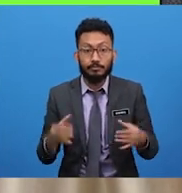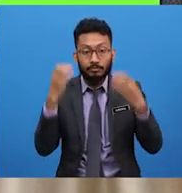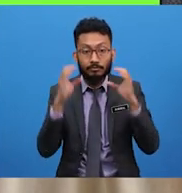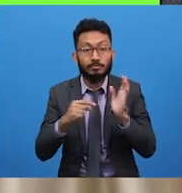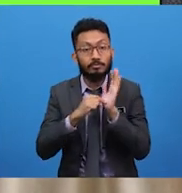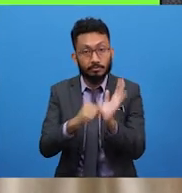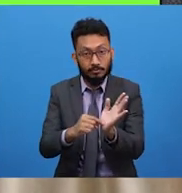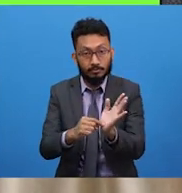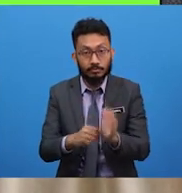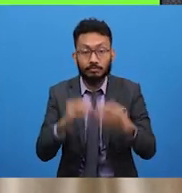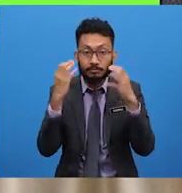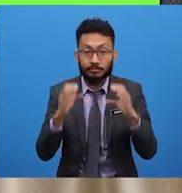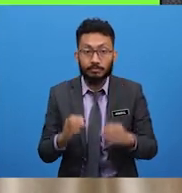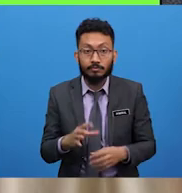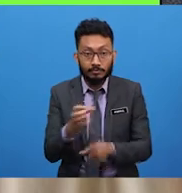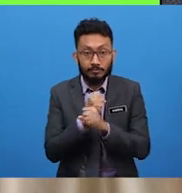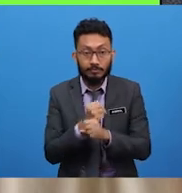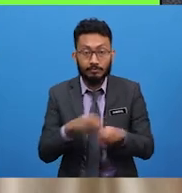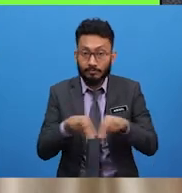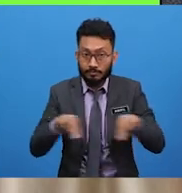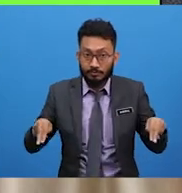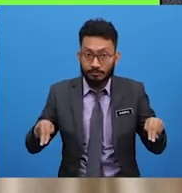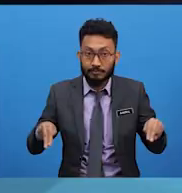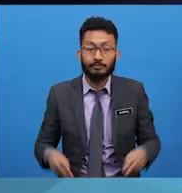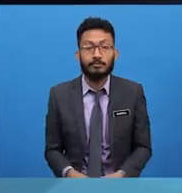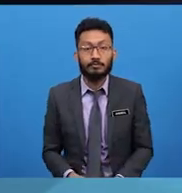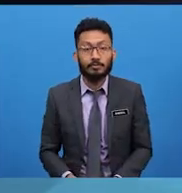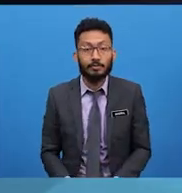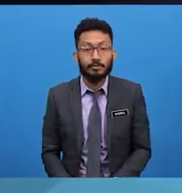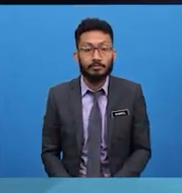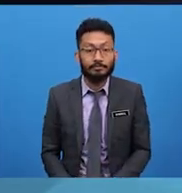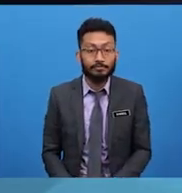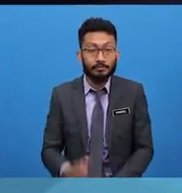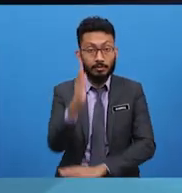pula cara mengambil ukuran garis menegak.